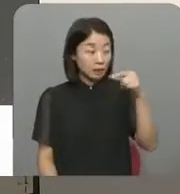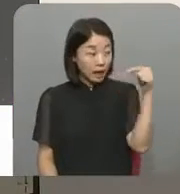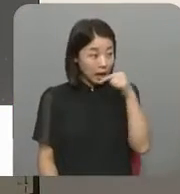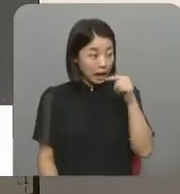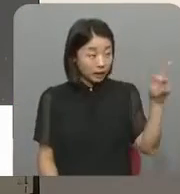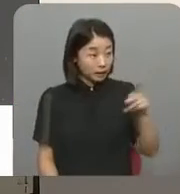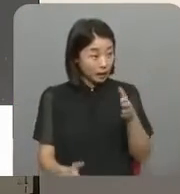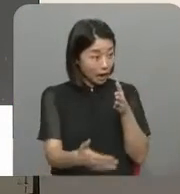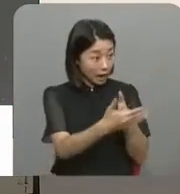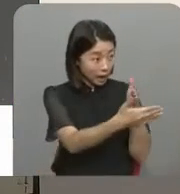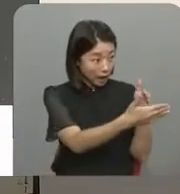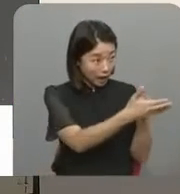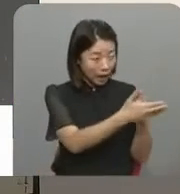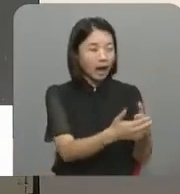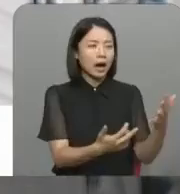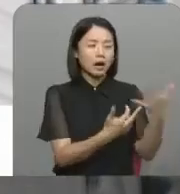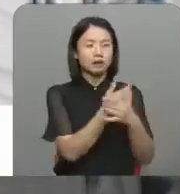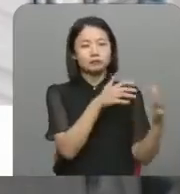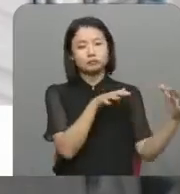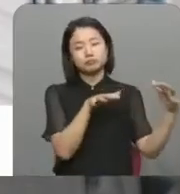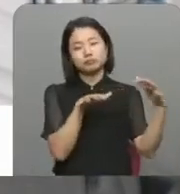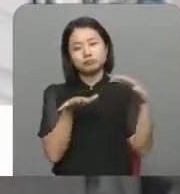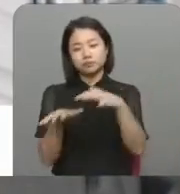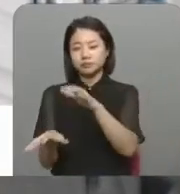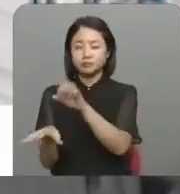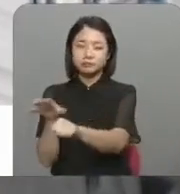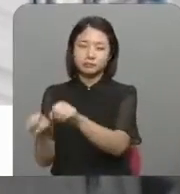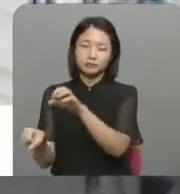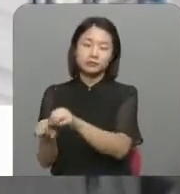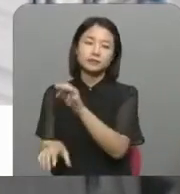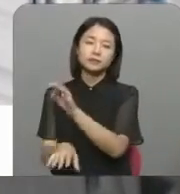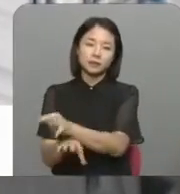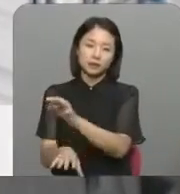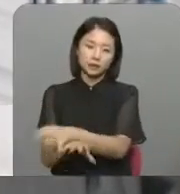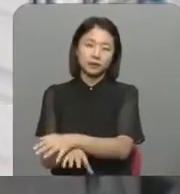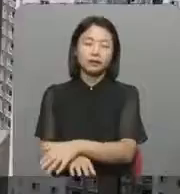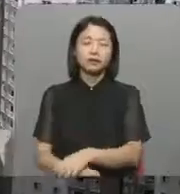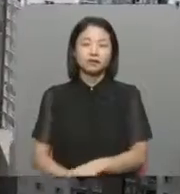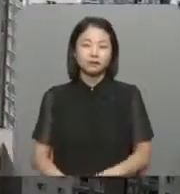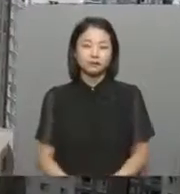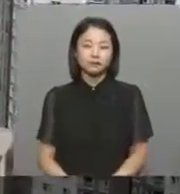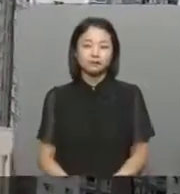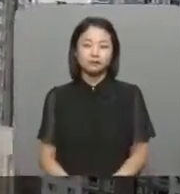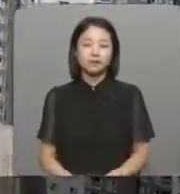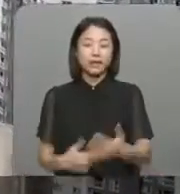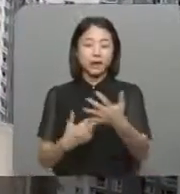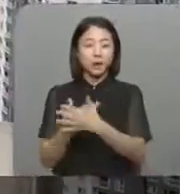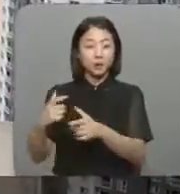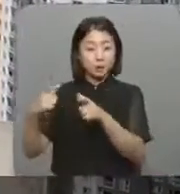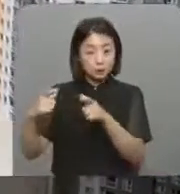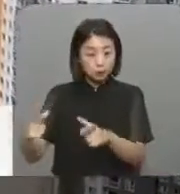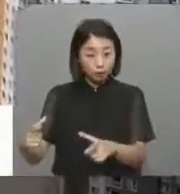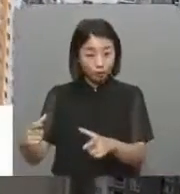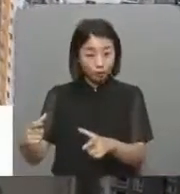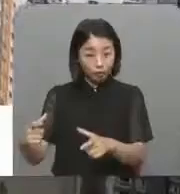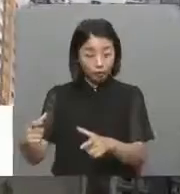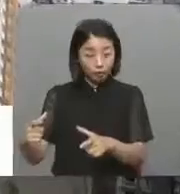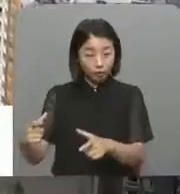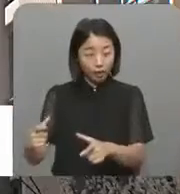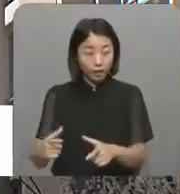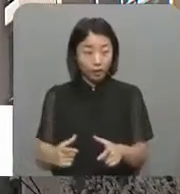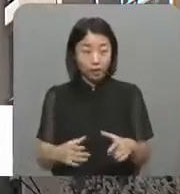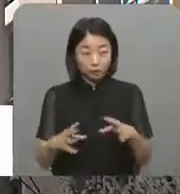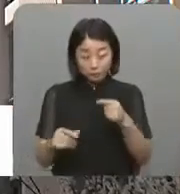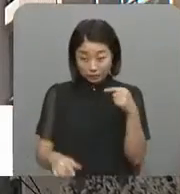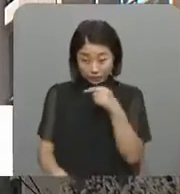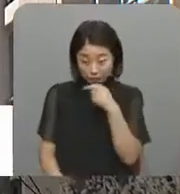강화되면서 풍선 효과로 강원도로 투자 자금이 몰리고 있다는 평가입니다. 강원도는 규제 지역으로 지정될 가능성이